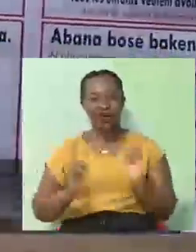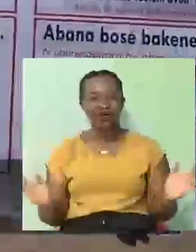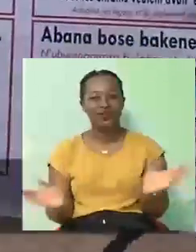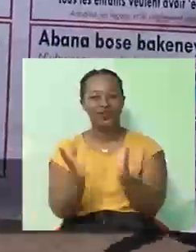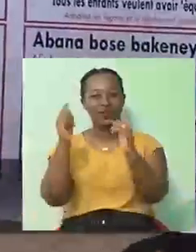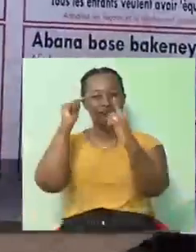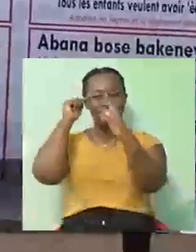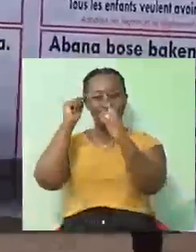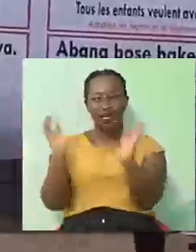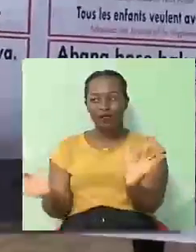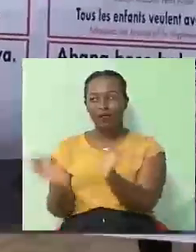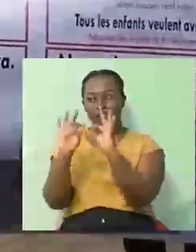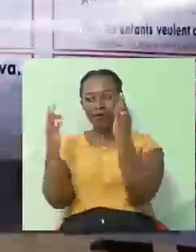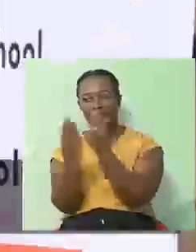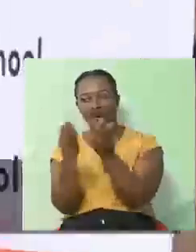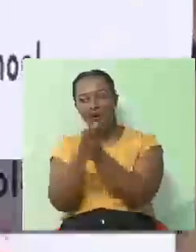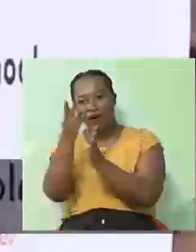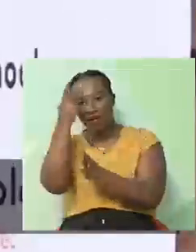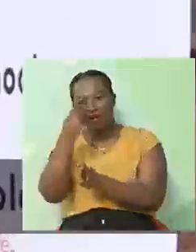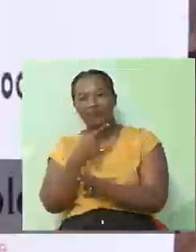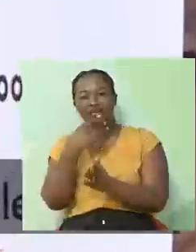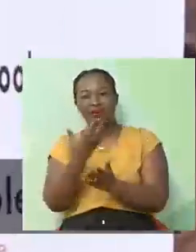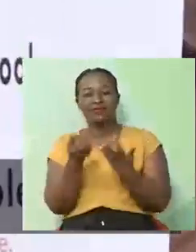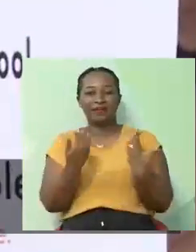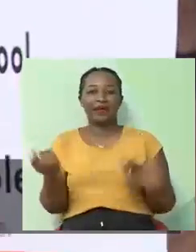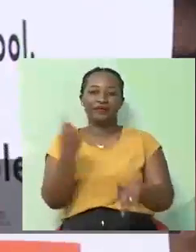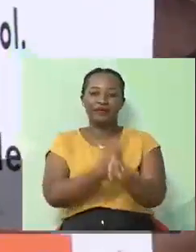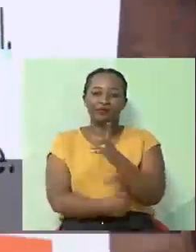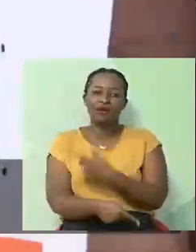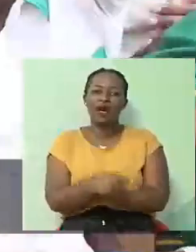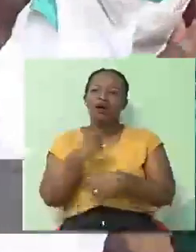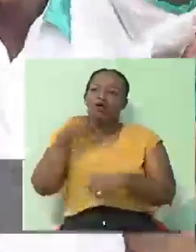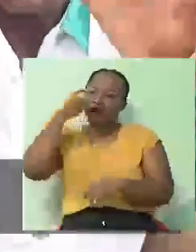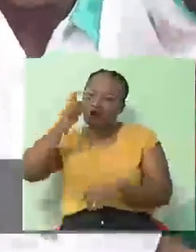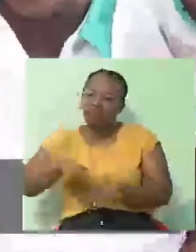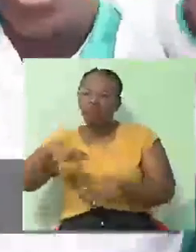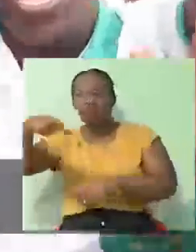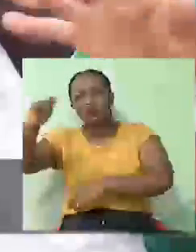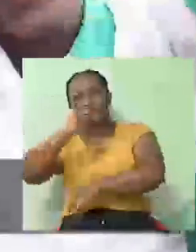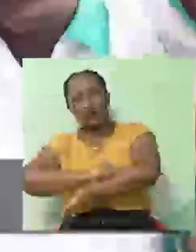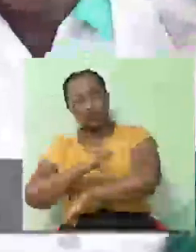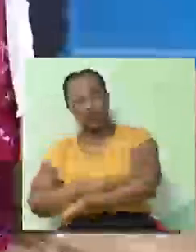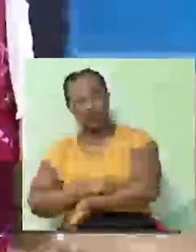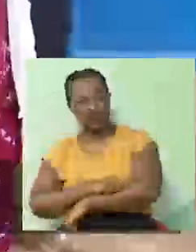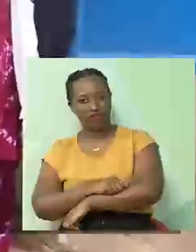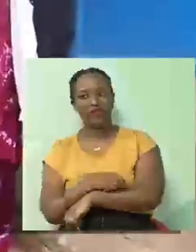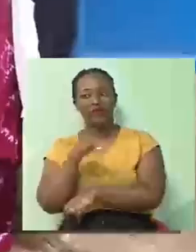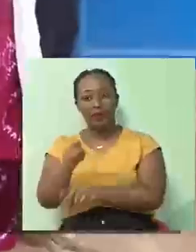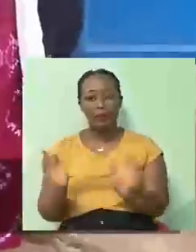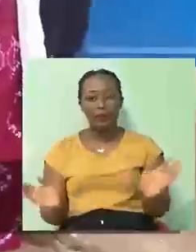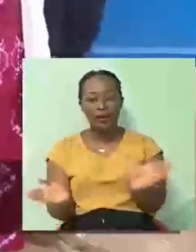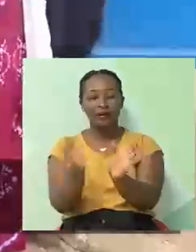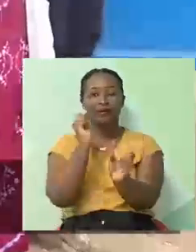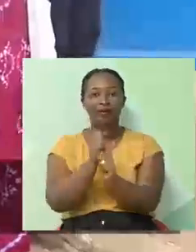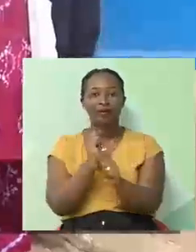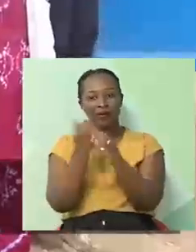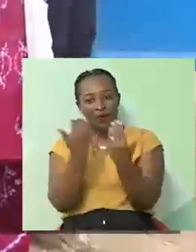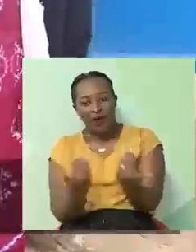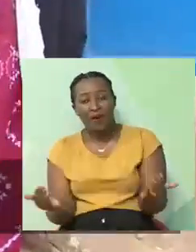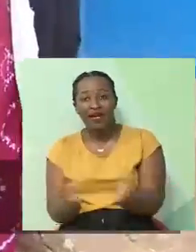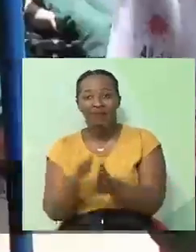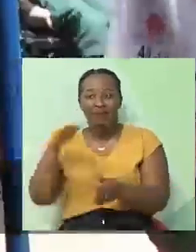igikorwa cy'ubukangurambaga bugamije gukangurira imiryango n'ababyeyi bafite abana bafite ubumuga kutabavutsa uburenganzira bwo kugana ishuri ubu bukangurambaga